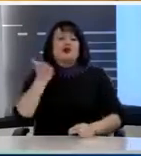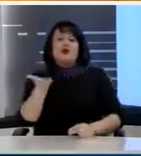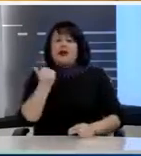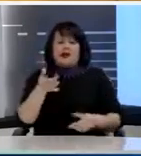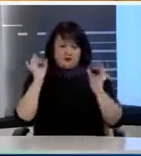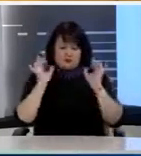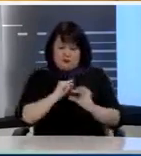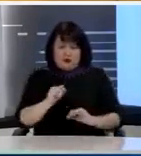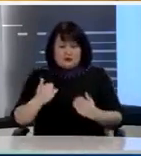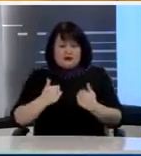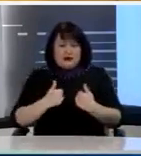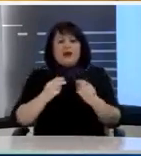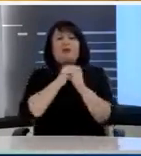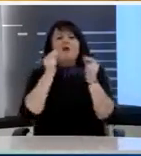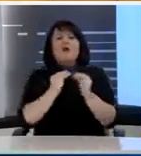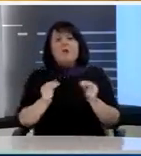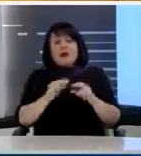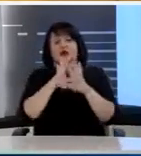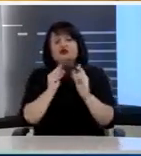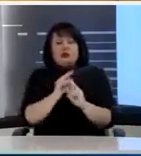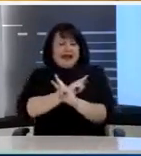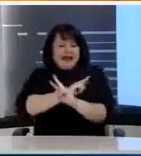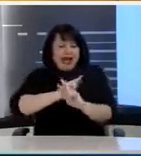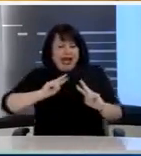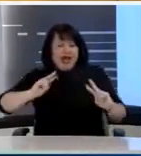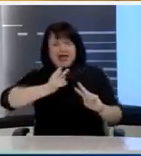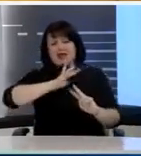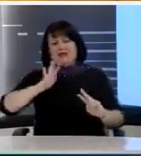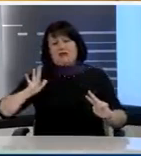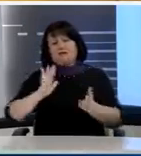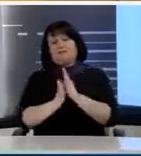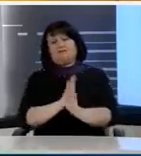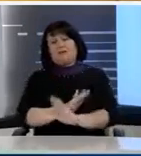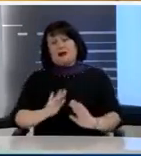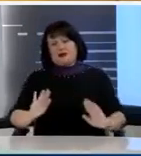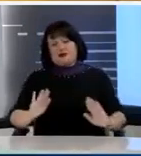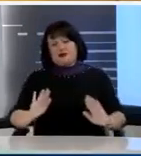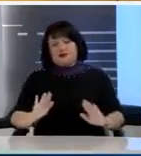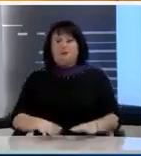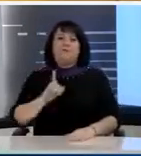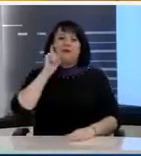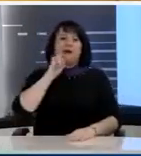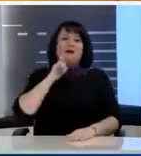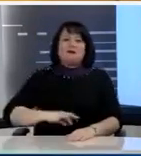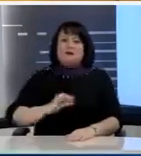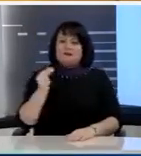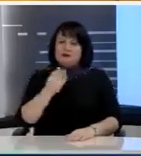έχω, συνεπώς όλα είναι πεντακάθαρα, τελεία και παύλα. Κυρίες και κύριοι